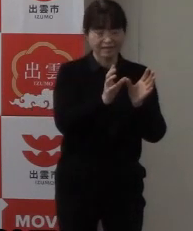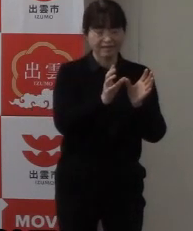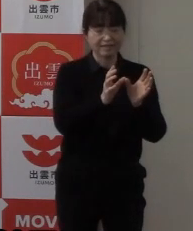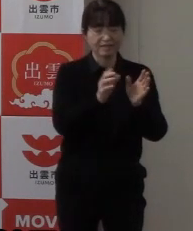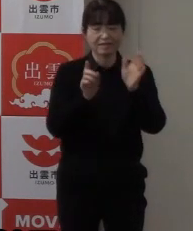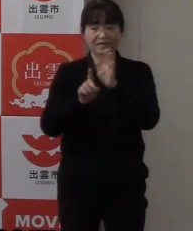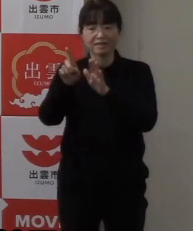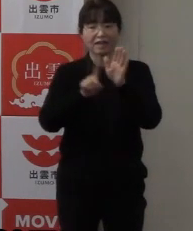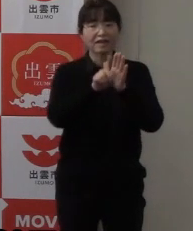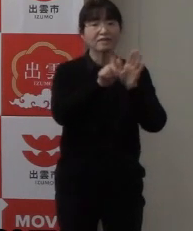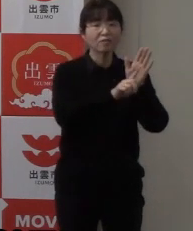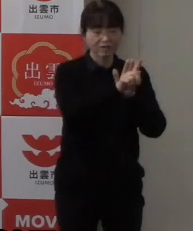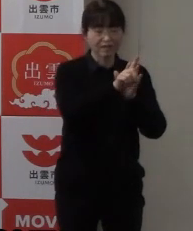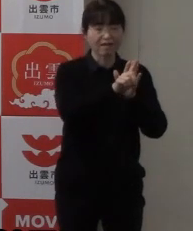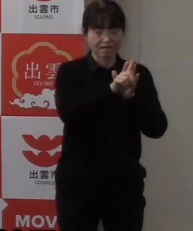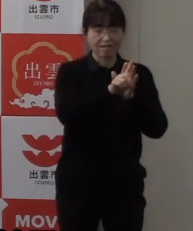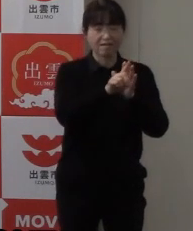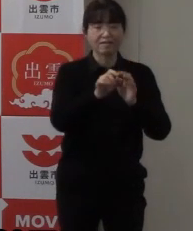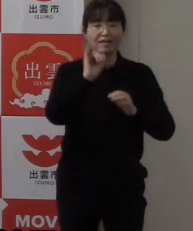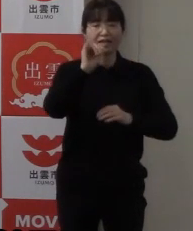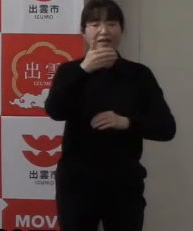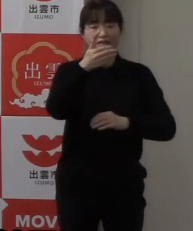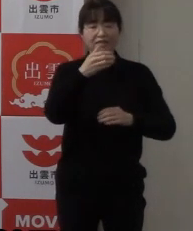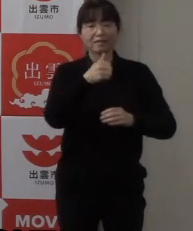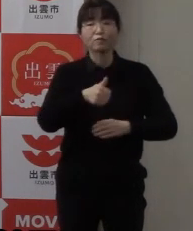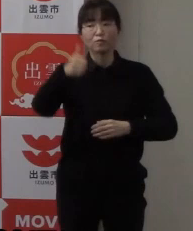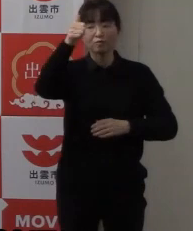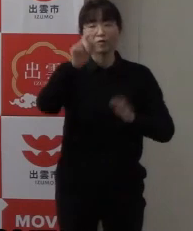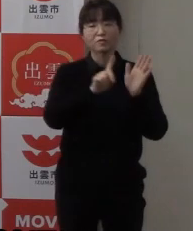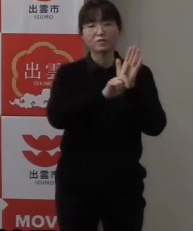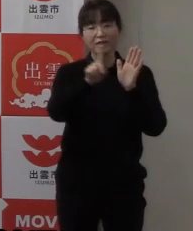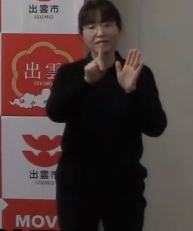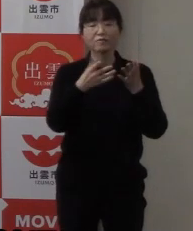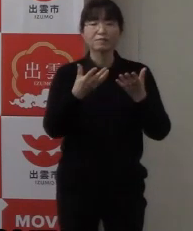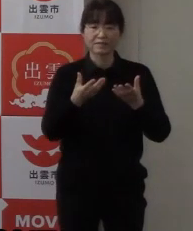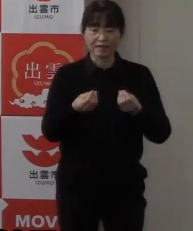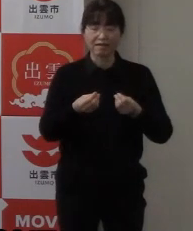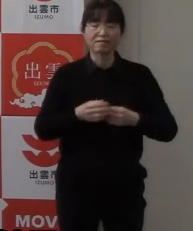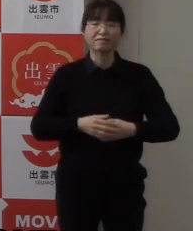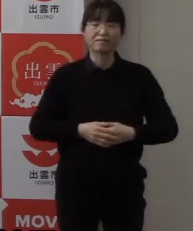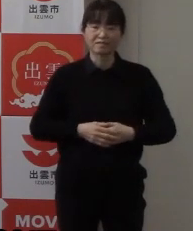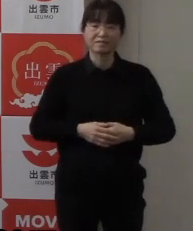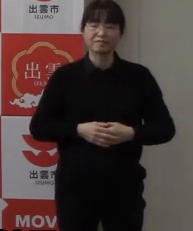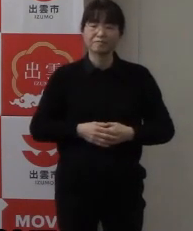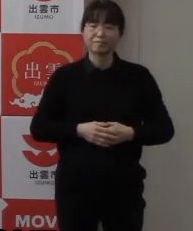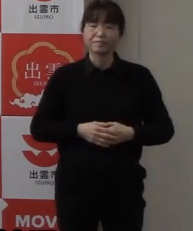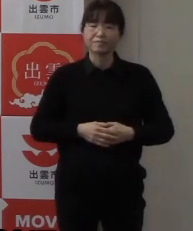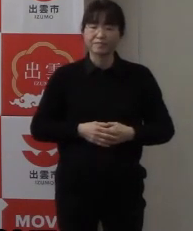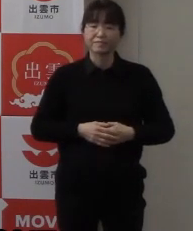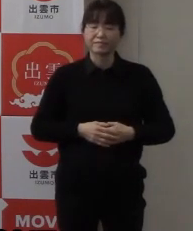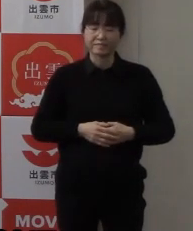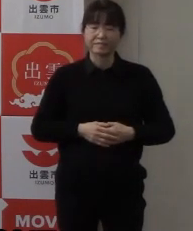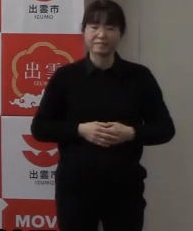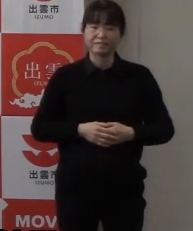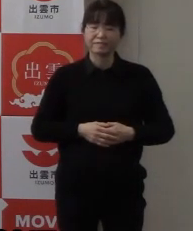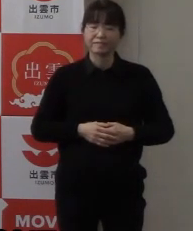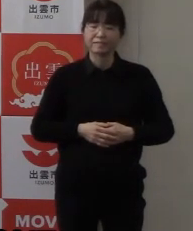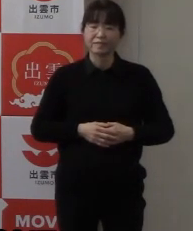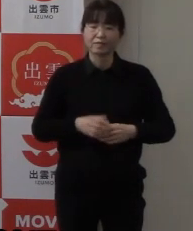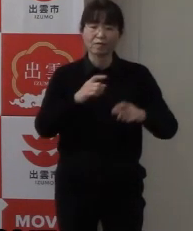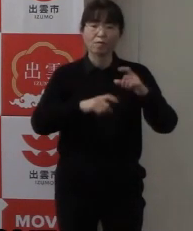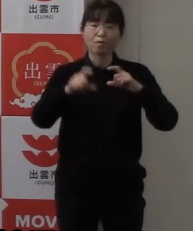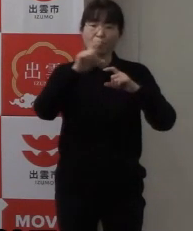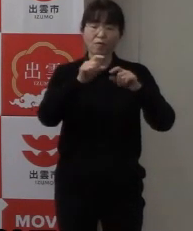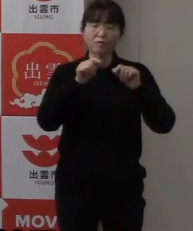体の代表者等とイクボス宣言を行ったところでありまして、これらをさらに推